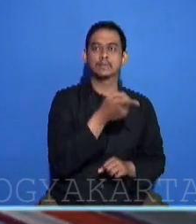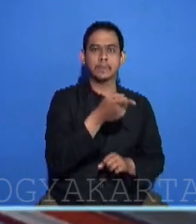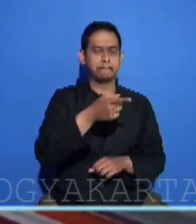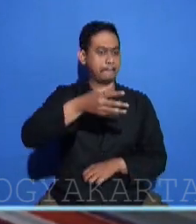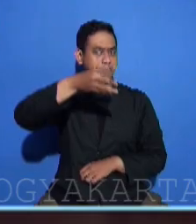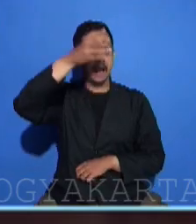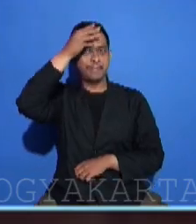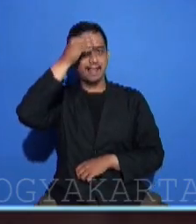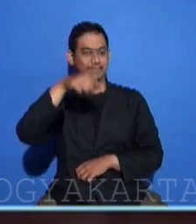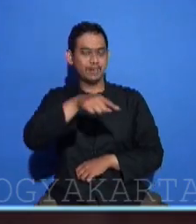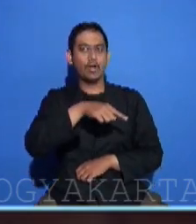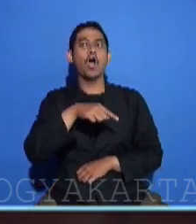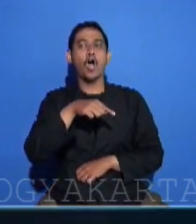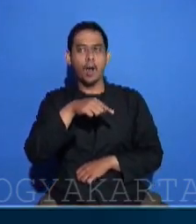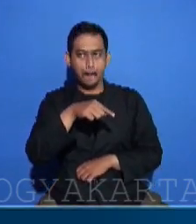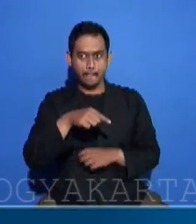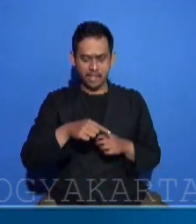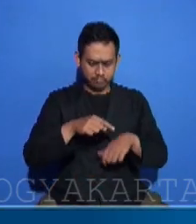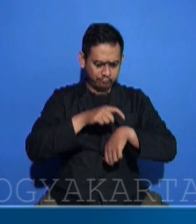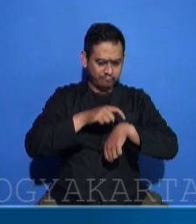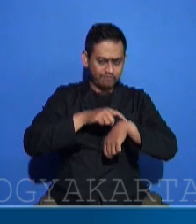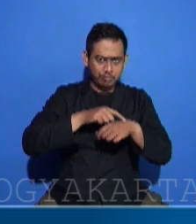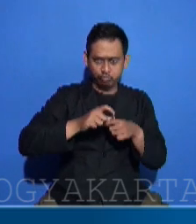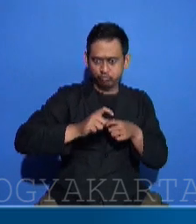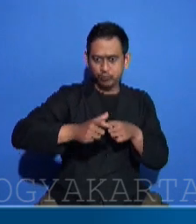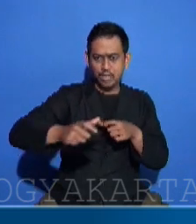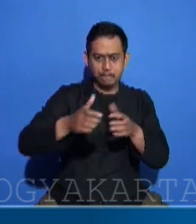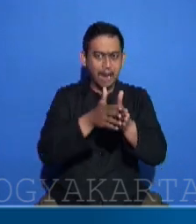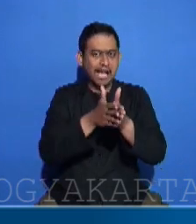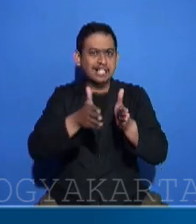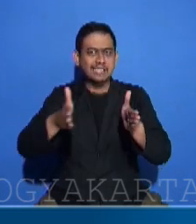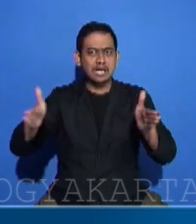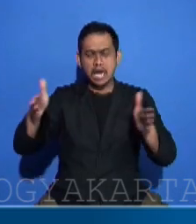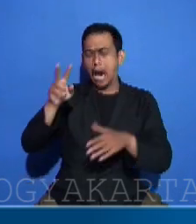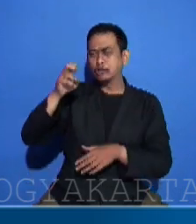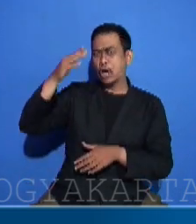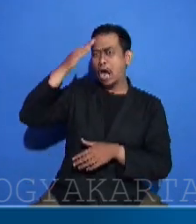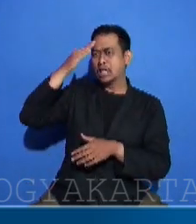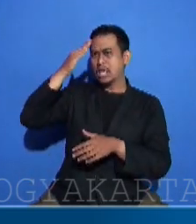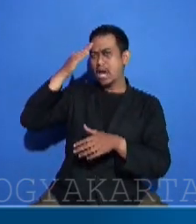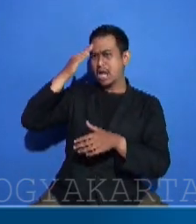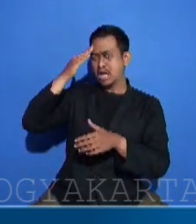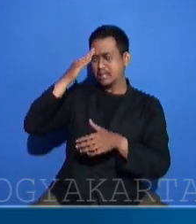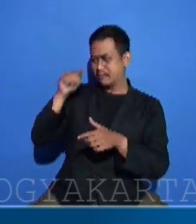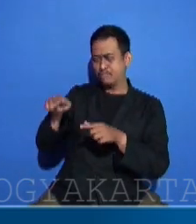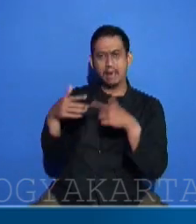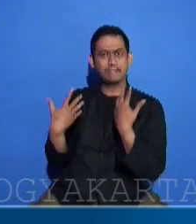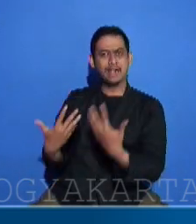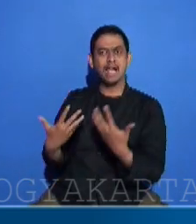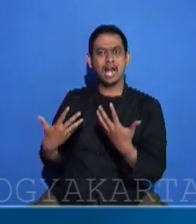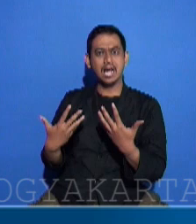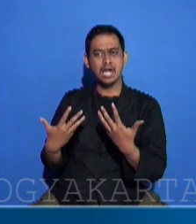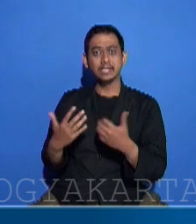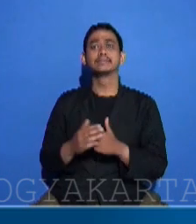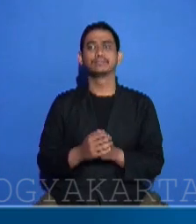Ya, memang sebuah proses yang panjang ya, karena kita harus tahu benar tentang data-data di lapangan seperti apa, sehingga kita